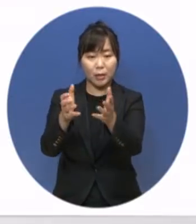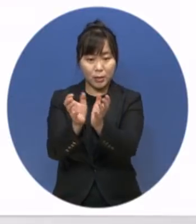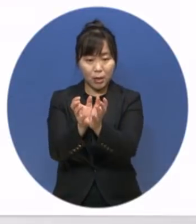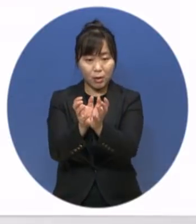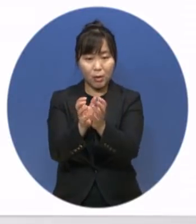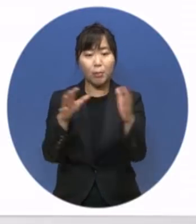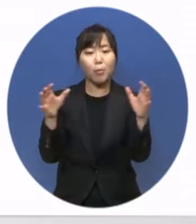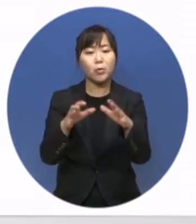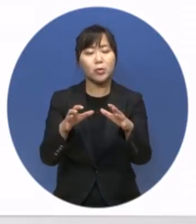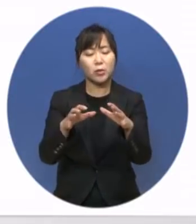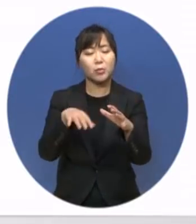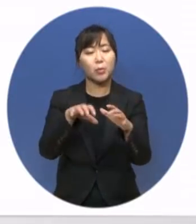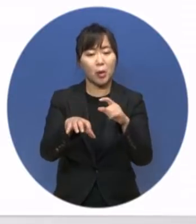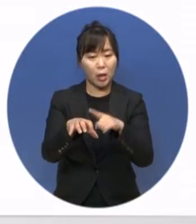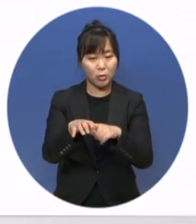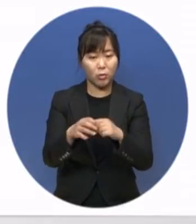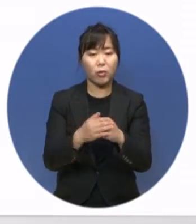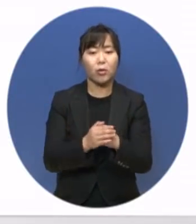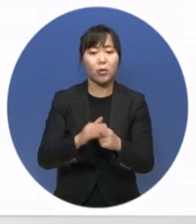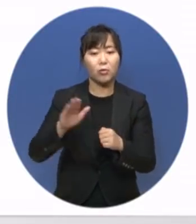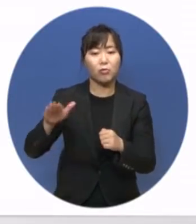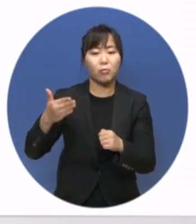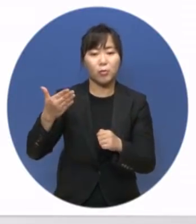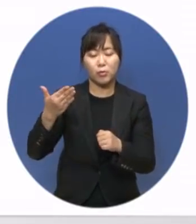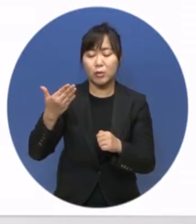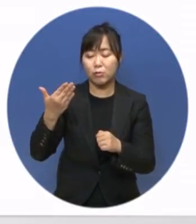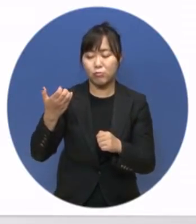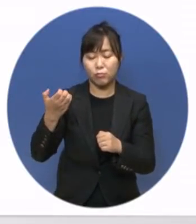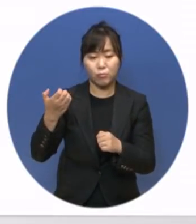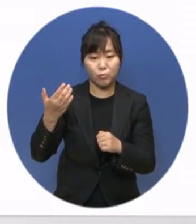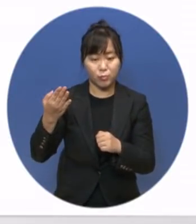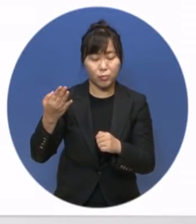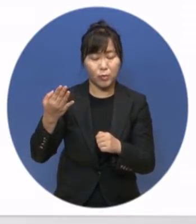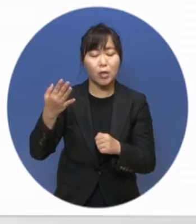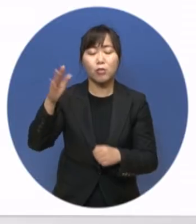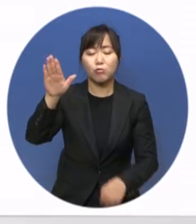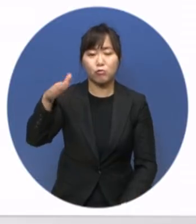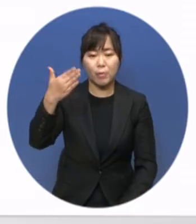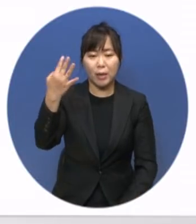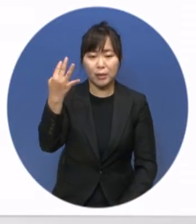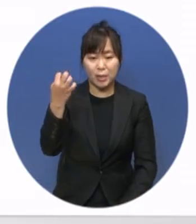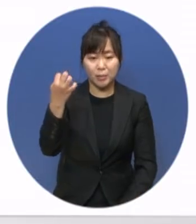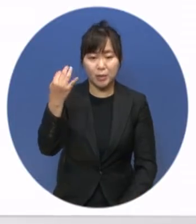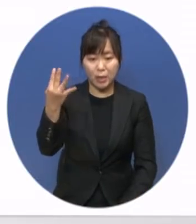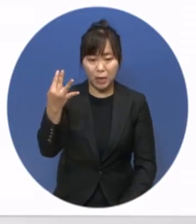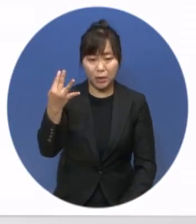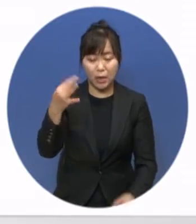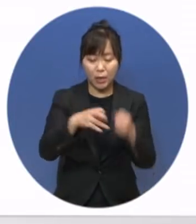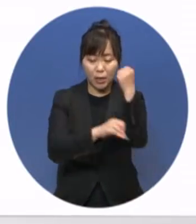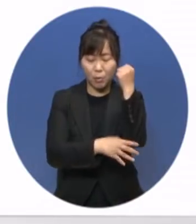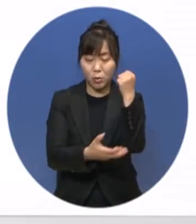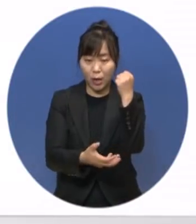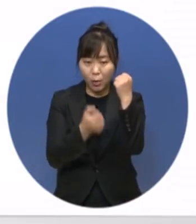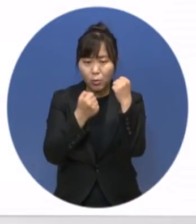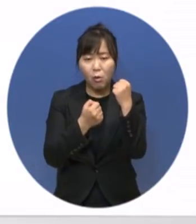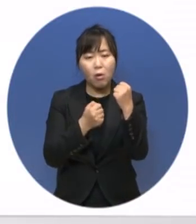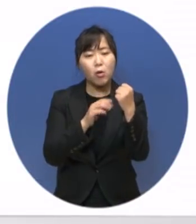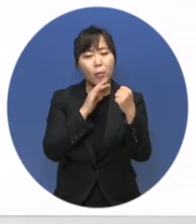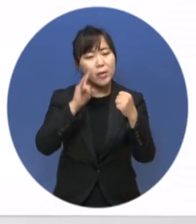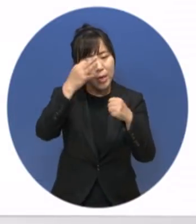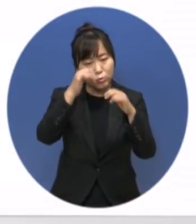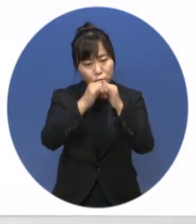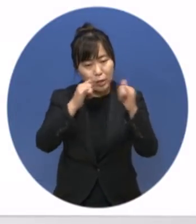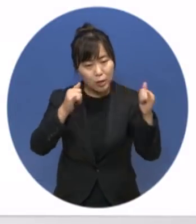단체를 모집단으로 해가지고 실제로 944개를 표본을 뽑아가지고 저희들은 얼마만큼의